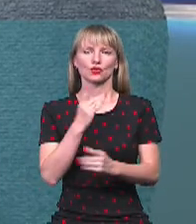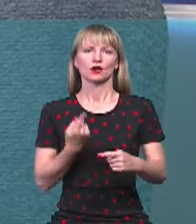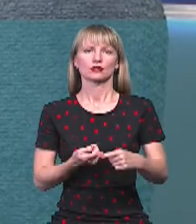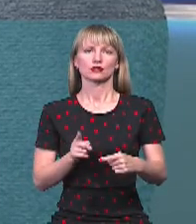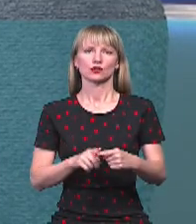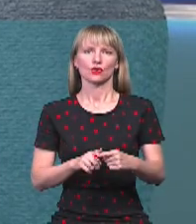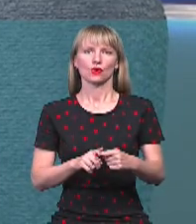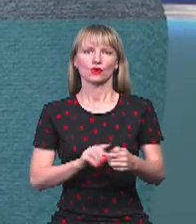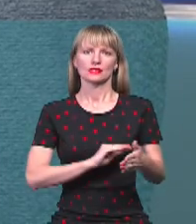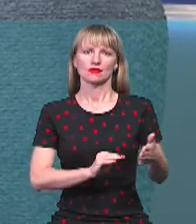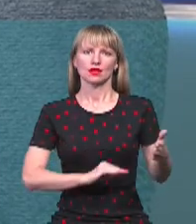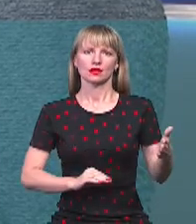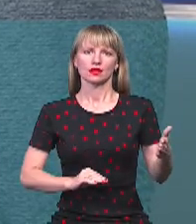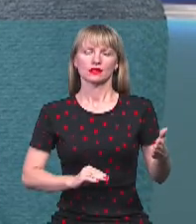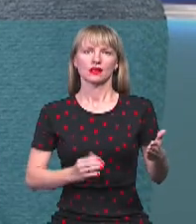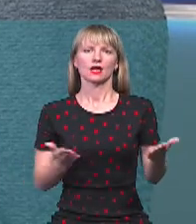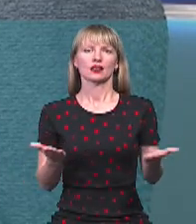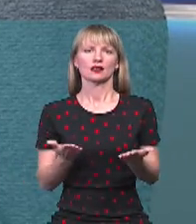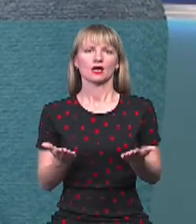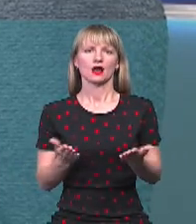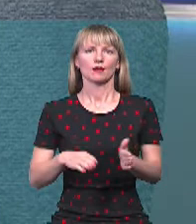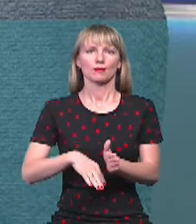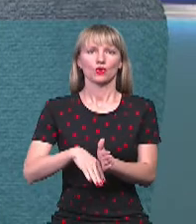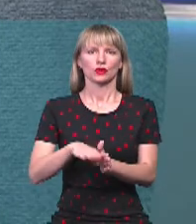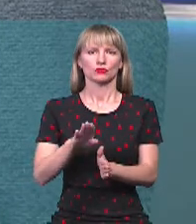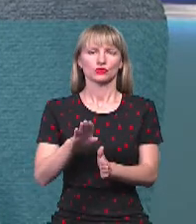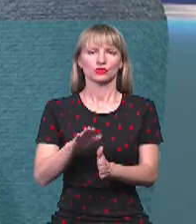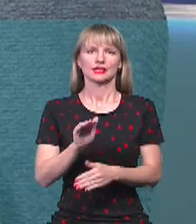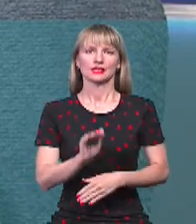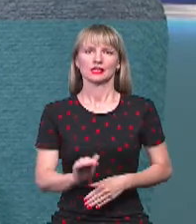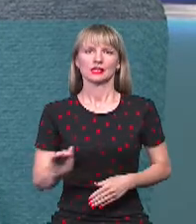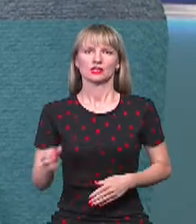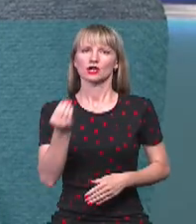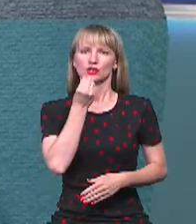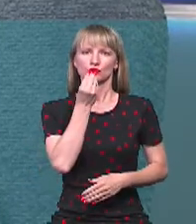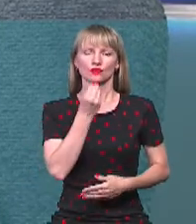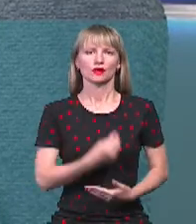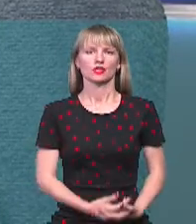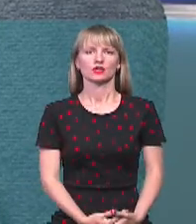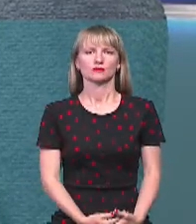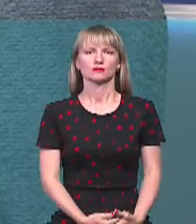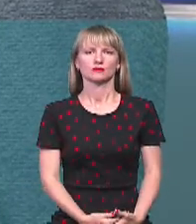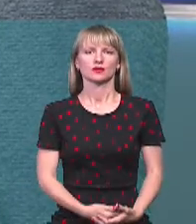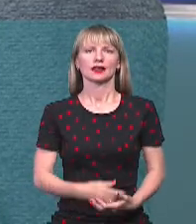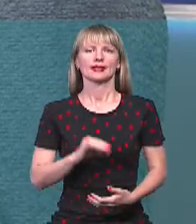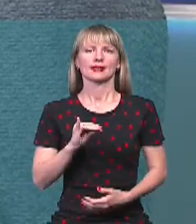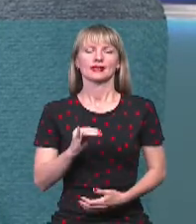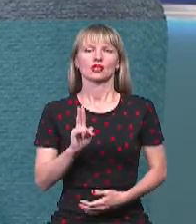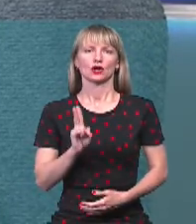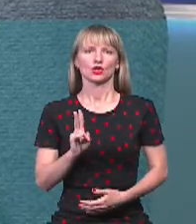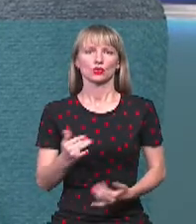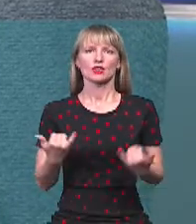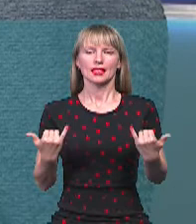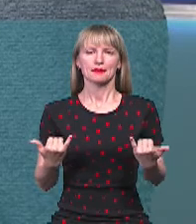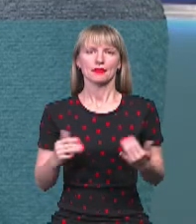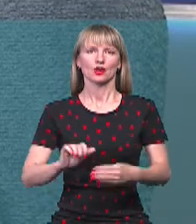цього звернення? Як поліпшити дитяче харчування? І, власне, хто